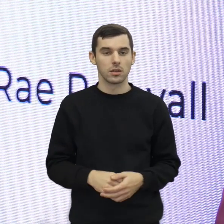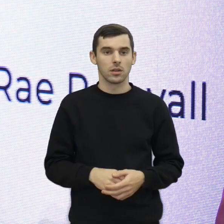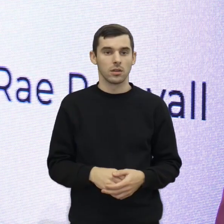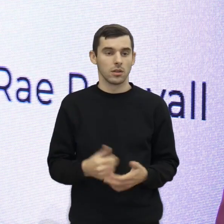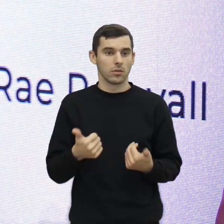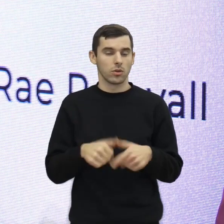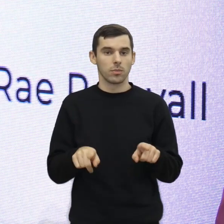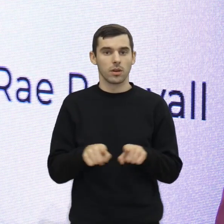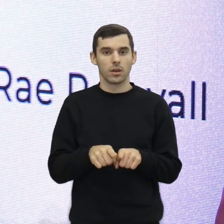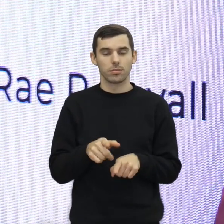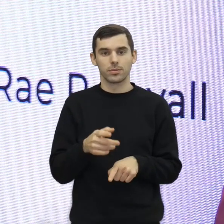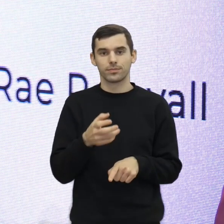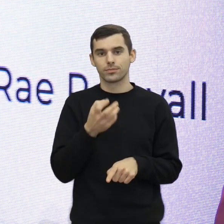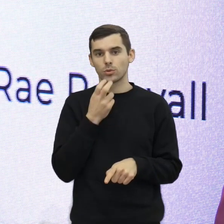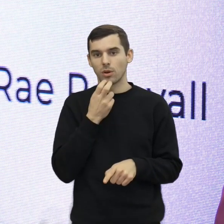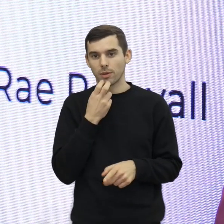bet labiau verkti norisi.